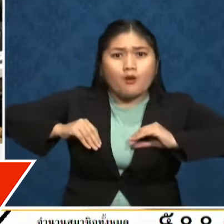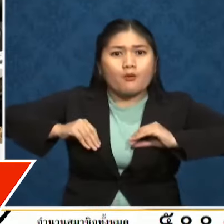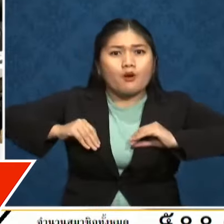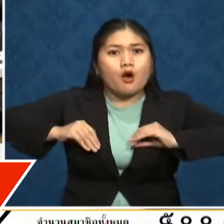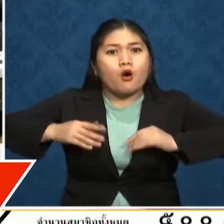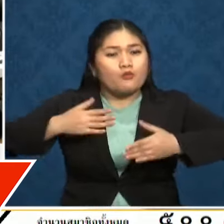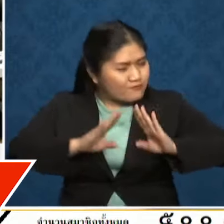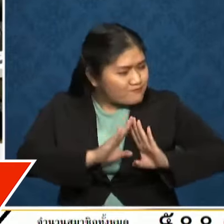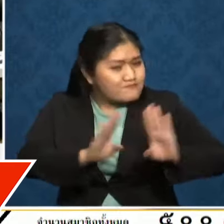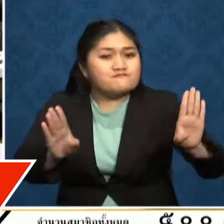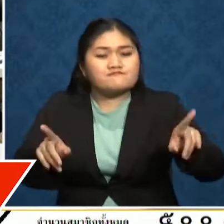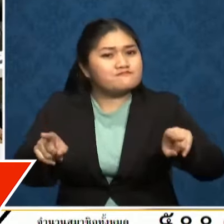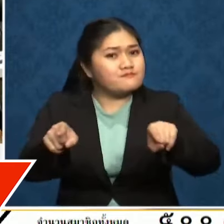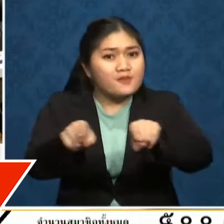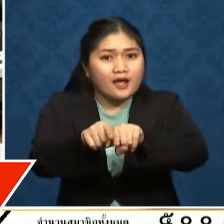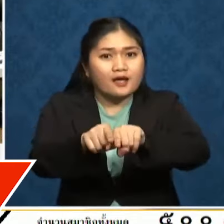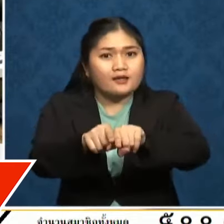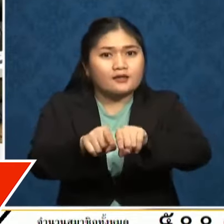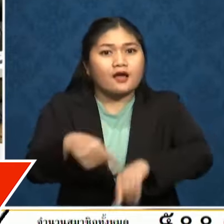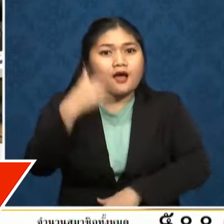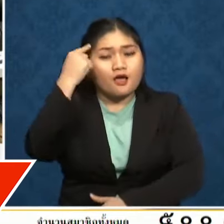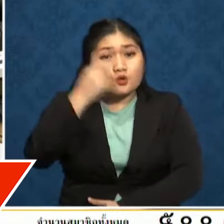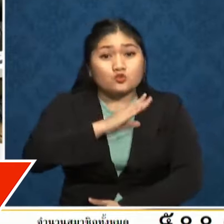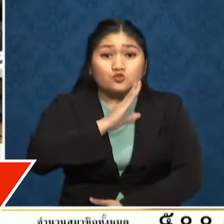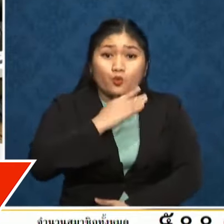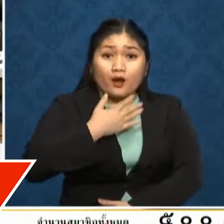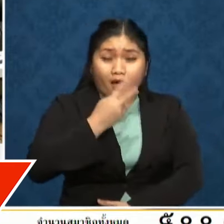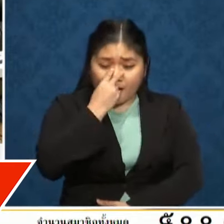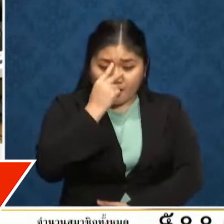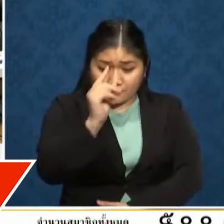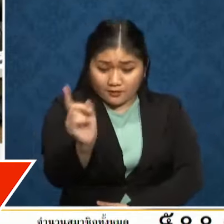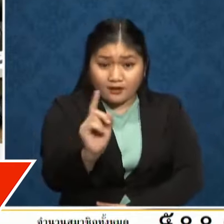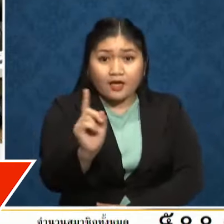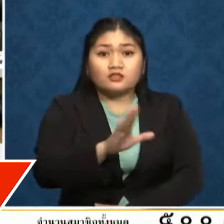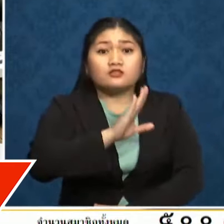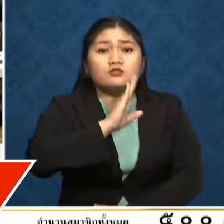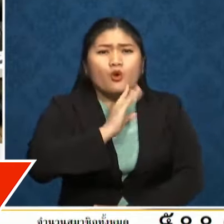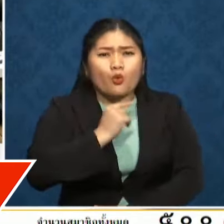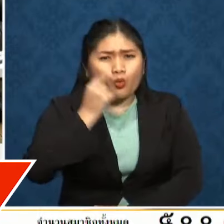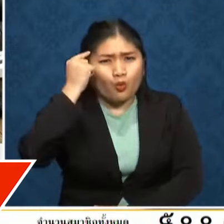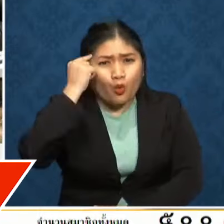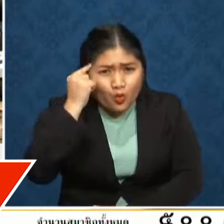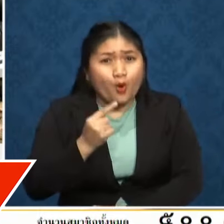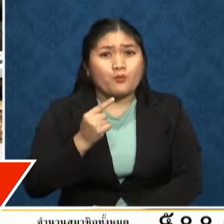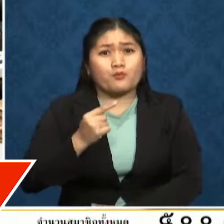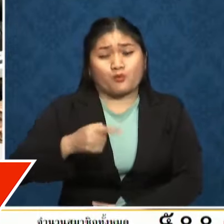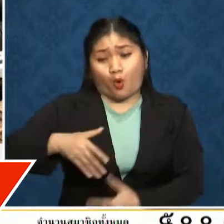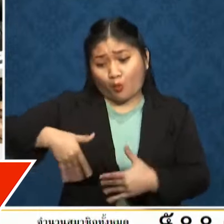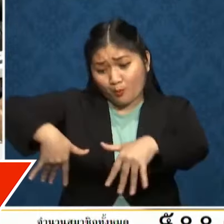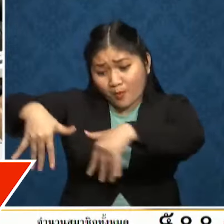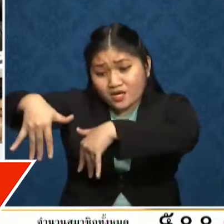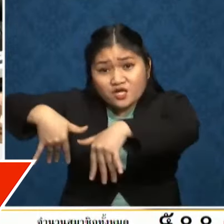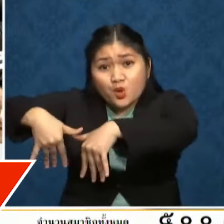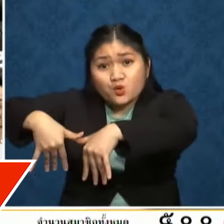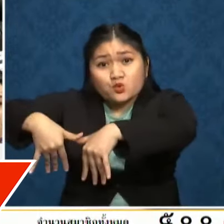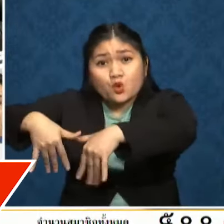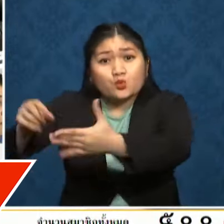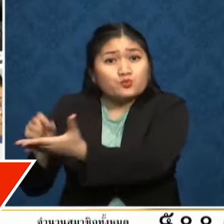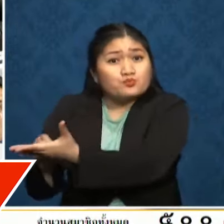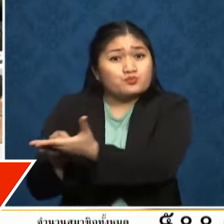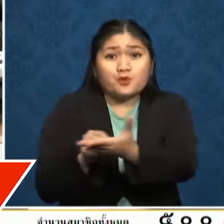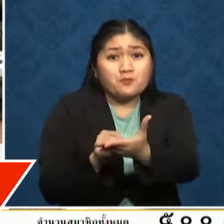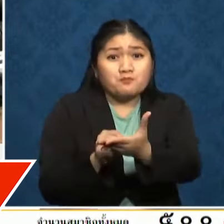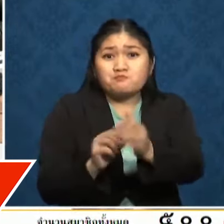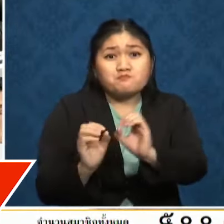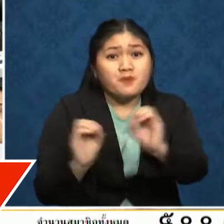ผมก็ใจกว้างมากพอว่าถ้าเราเห็นว่าเกรงวาร่างภาพประชาชนจะไม่ถูกนำเสนอ